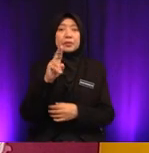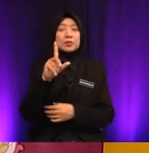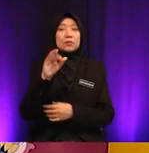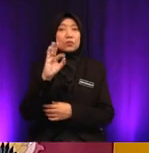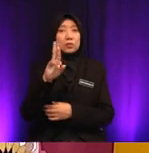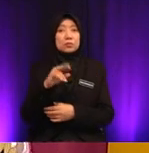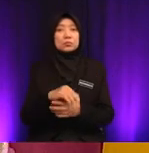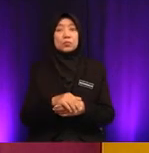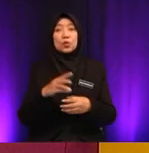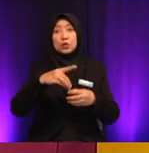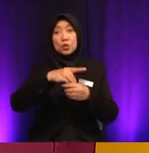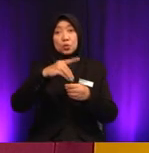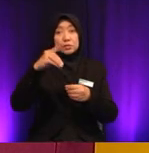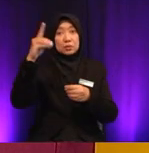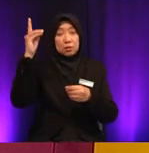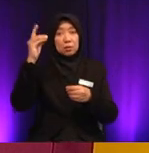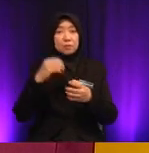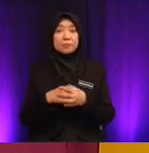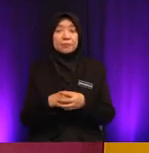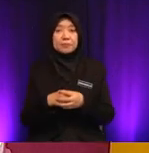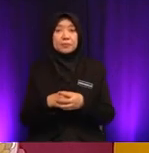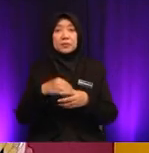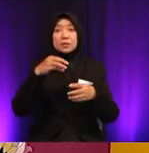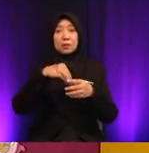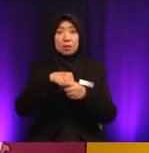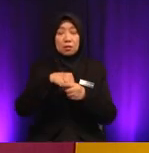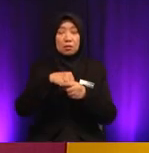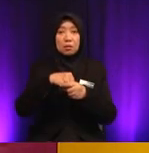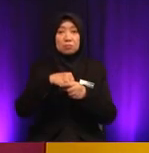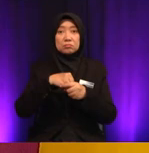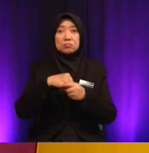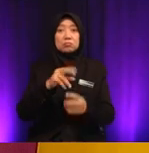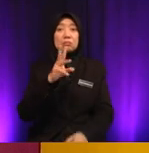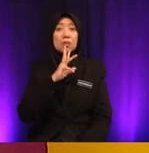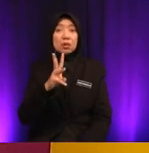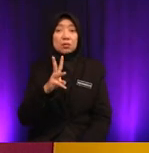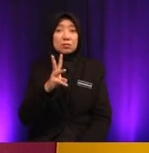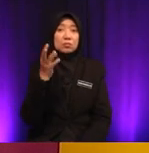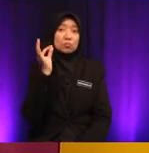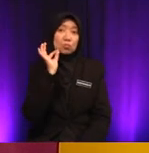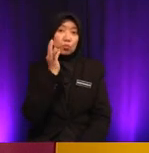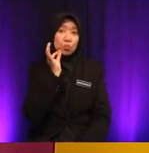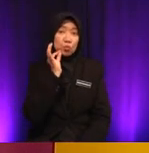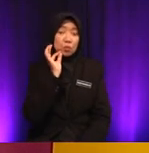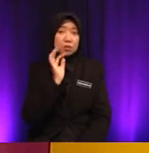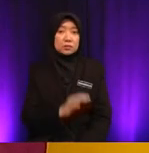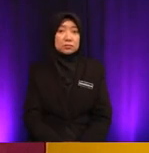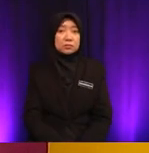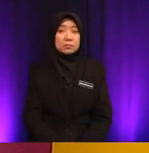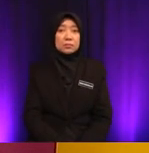itu buatan mana dalam kordil buah-buahan minimal bohaila